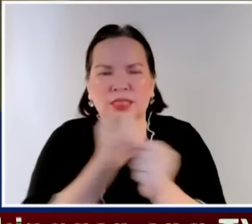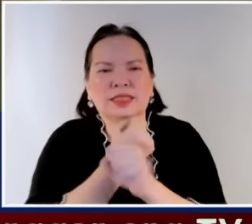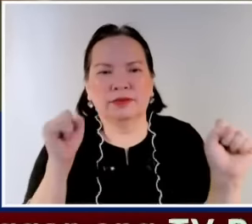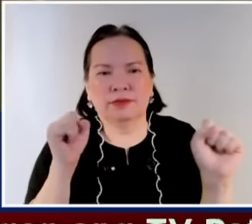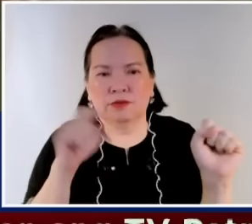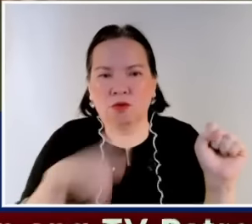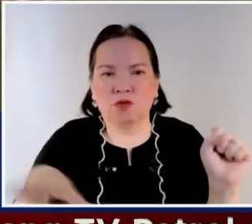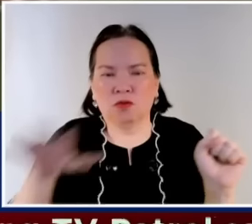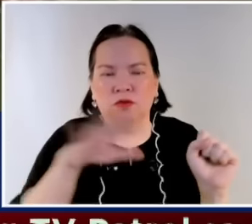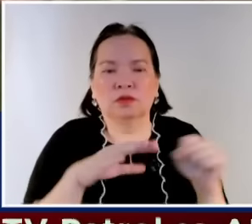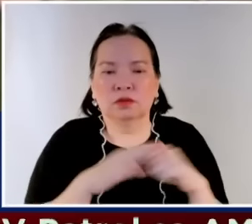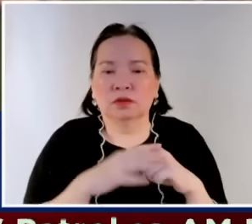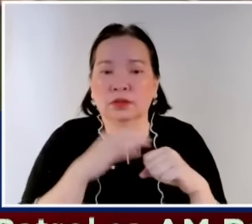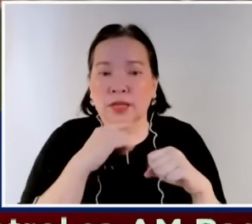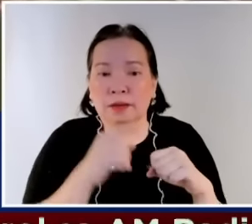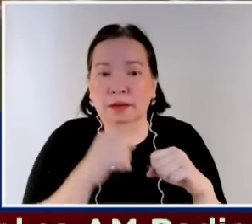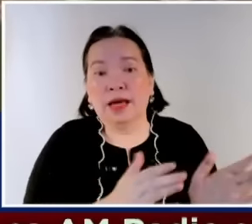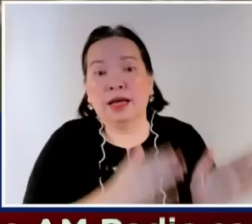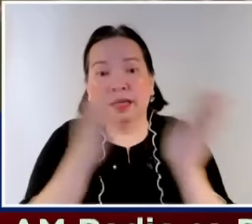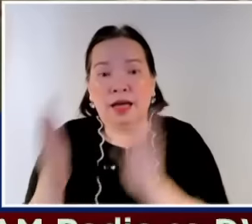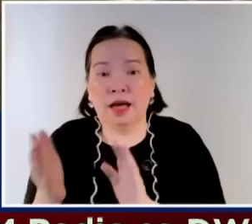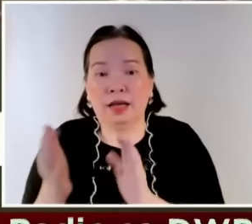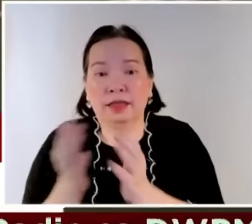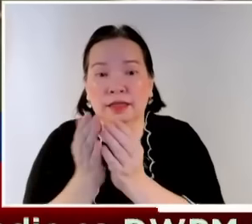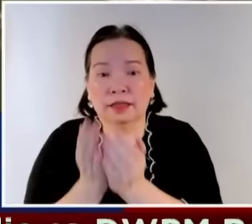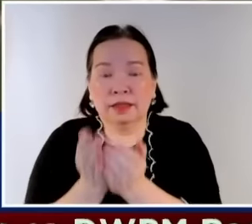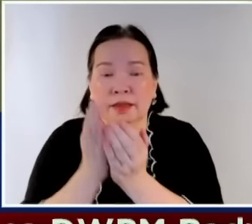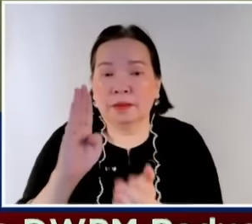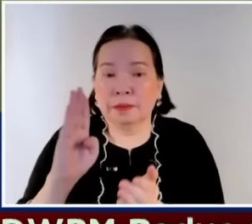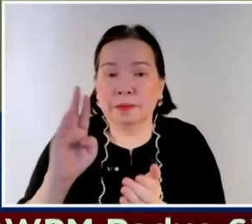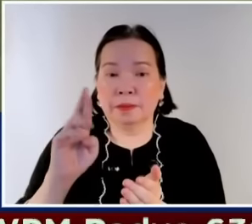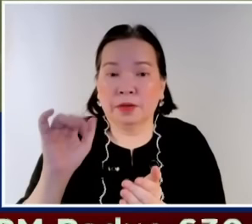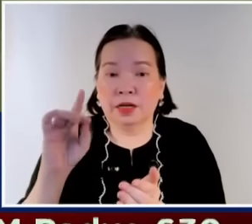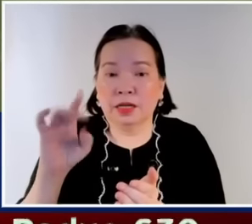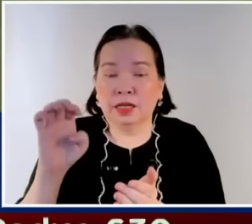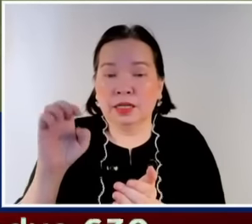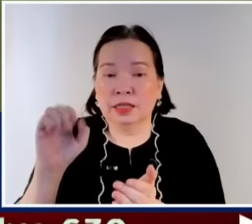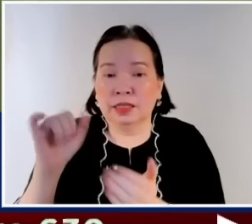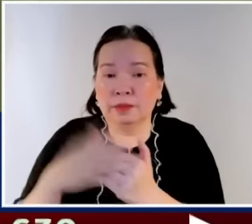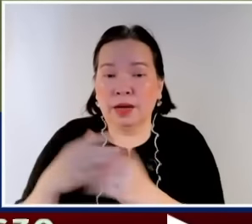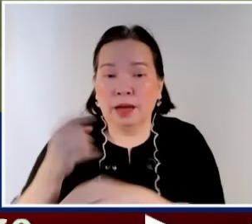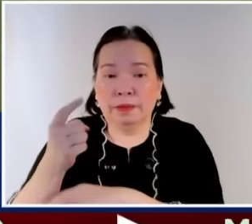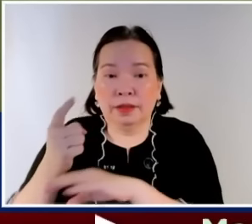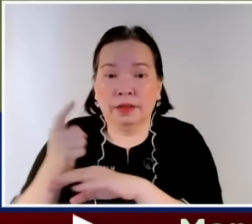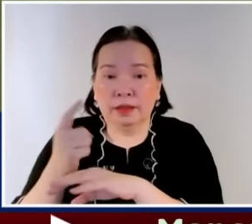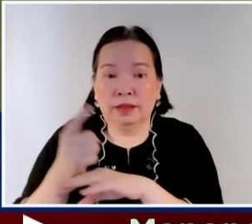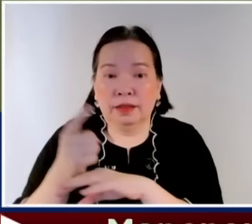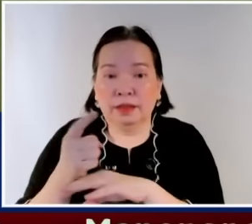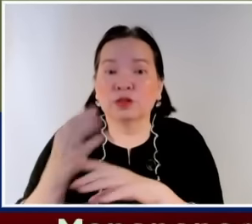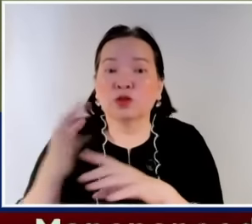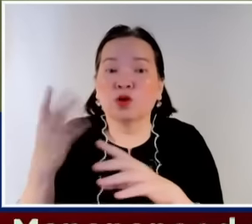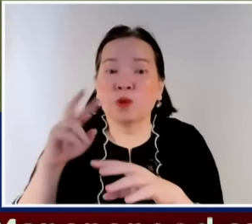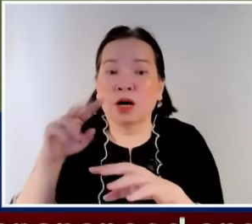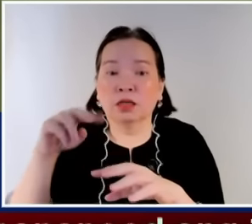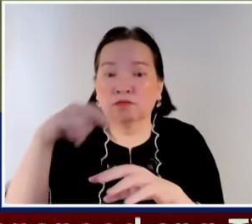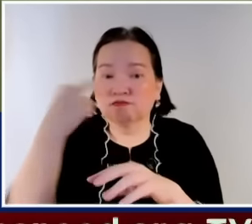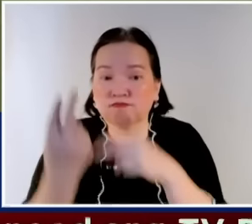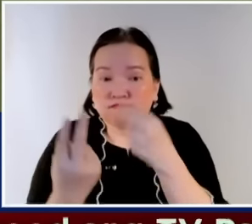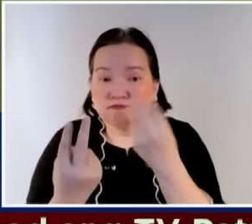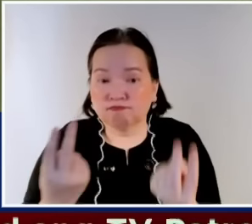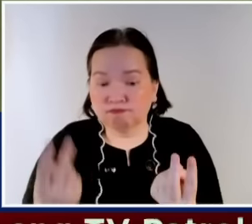motor tanker Jason Bradley naman na lumubog sa bahagi ng Mariveles, Bataan, patuloy ang divers sa pagkakabit ng mga tubo para sa